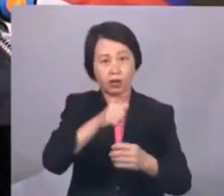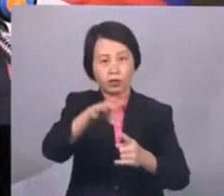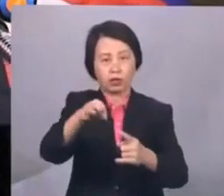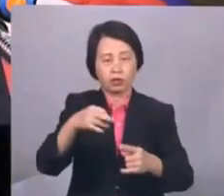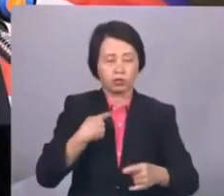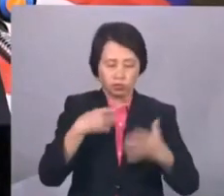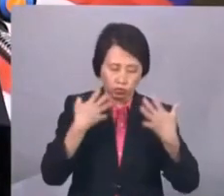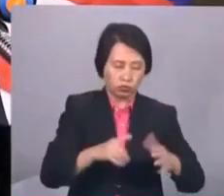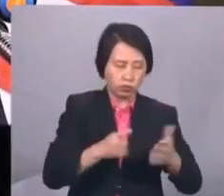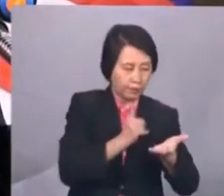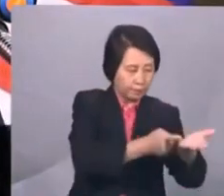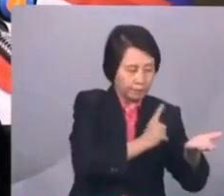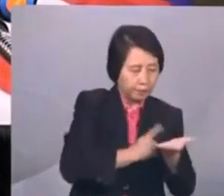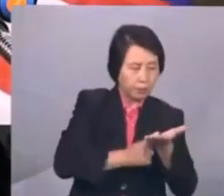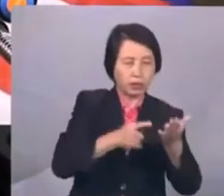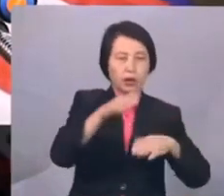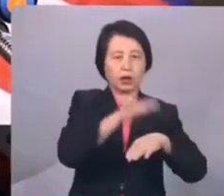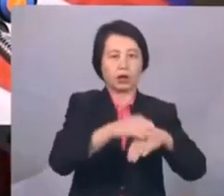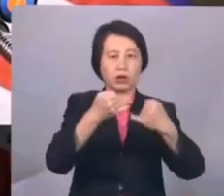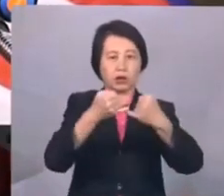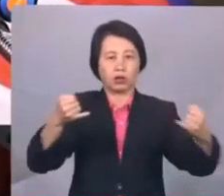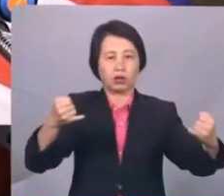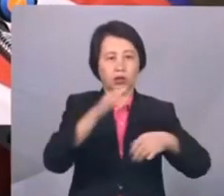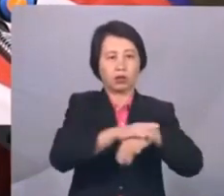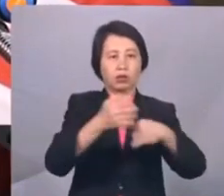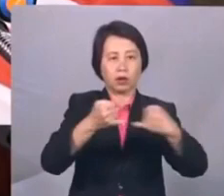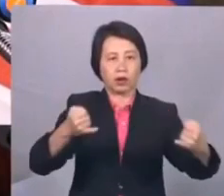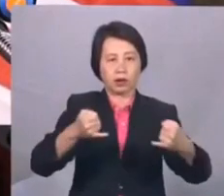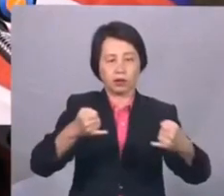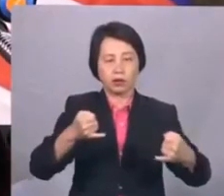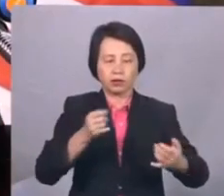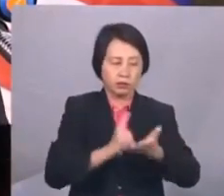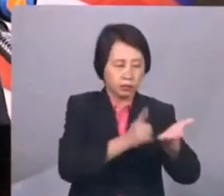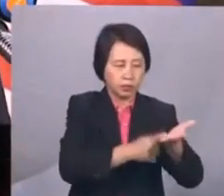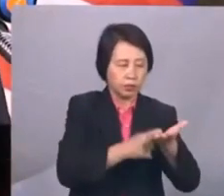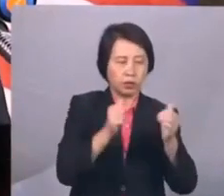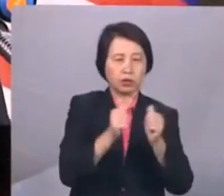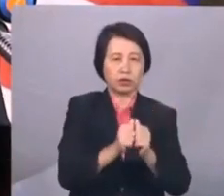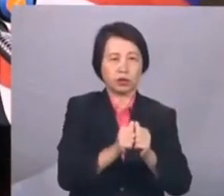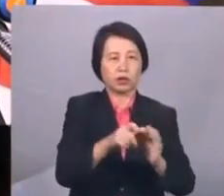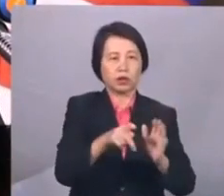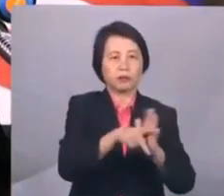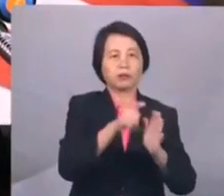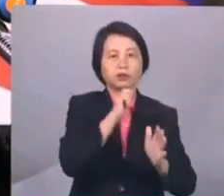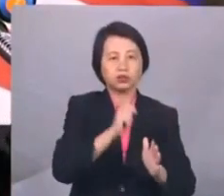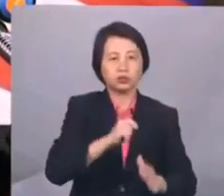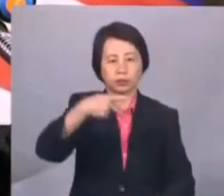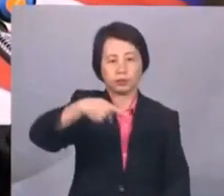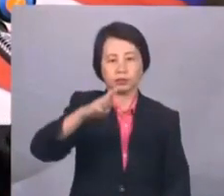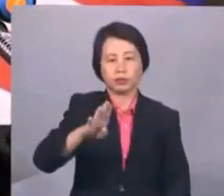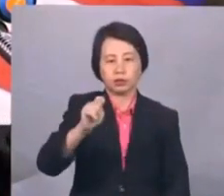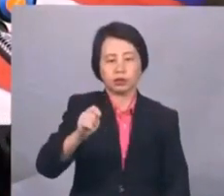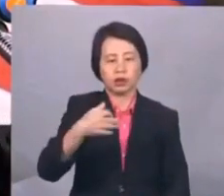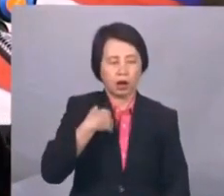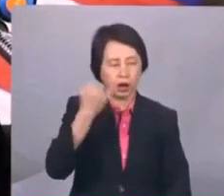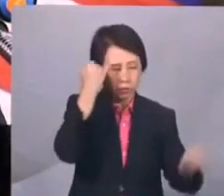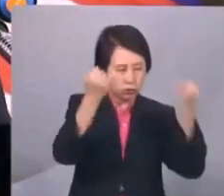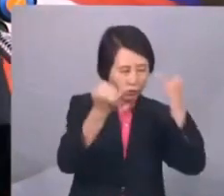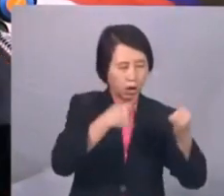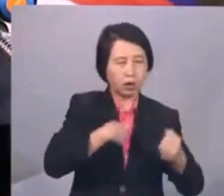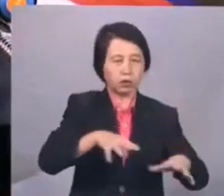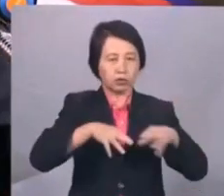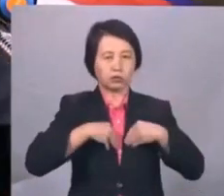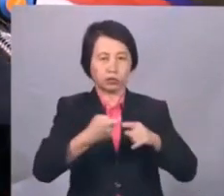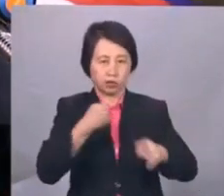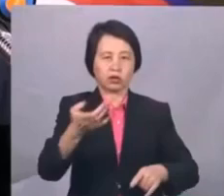secara atas talian dengan dengan hal yang dipercaya ngepet Upin Ipin ada cadangan cadangan Yang saya